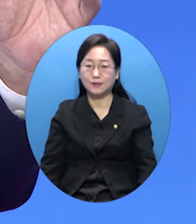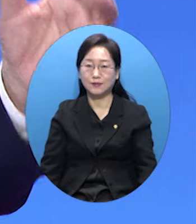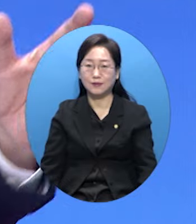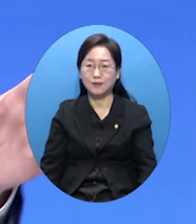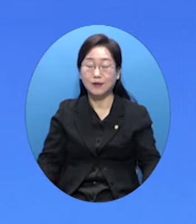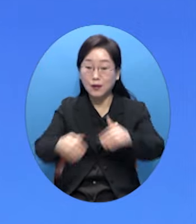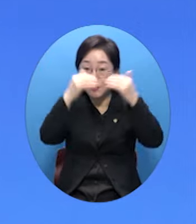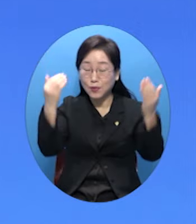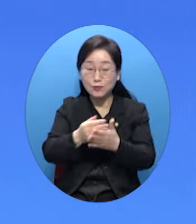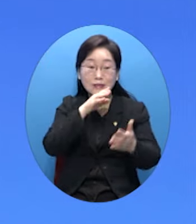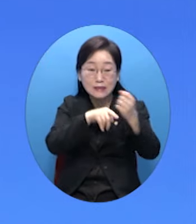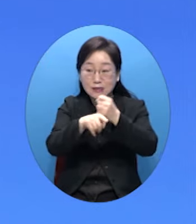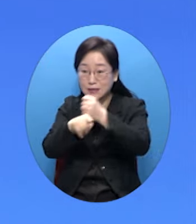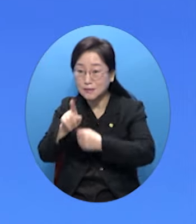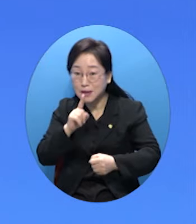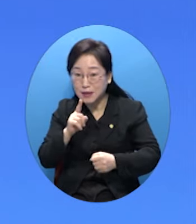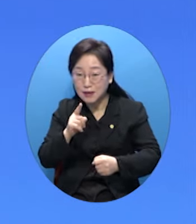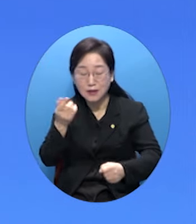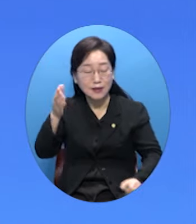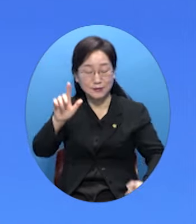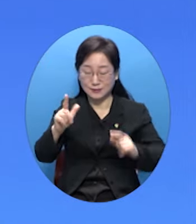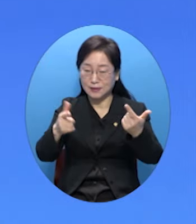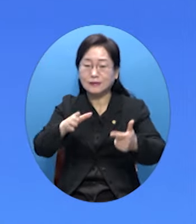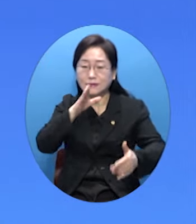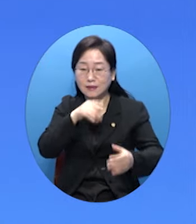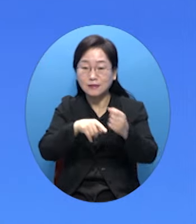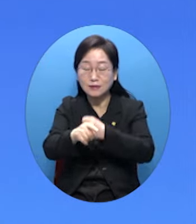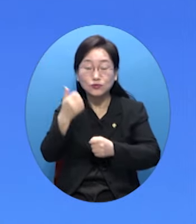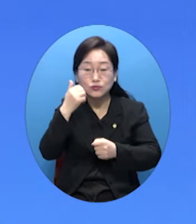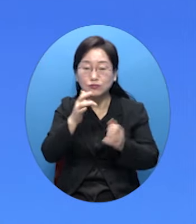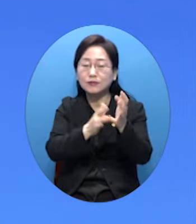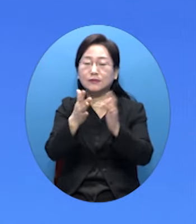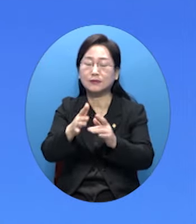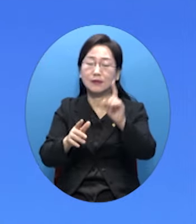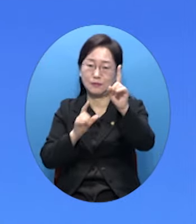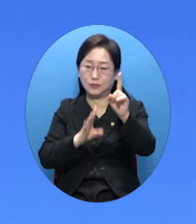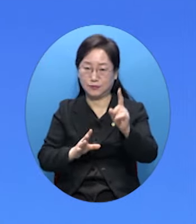모든 것이 다 진리라고 말하지만 아닙니다. 참 진리는 예수님밖에 없습니다.